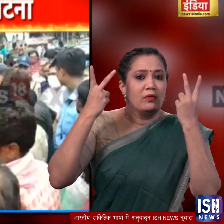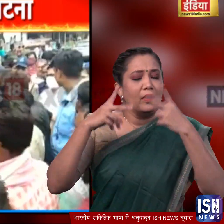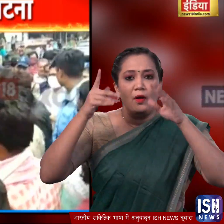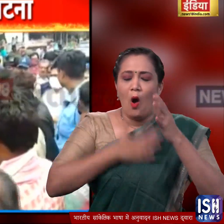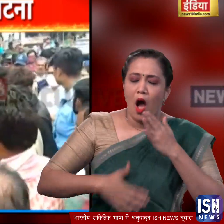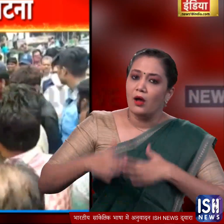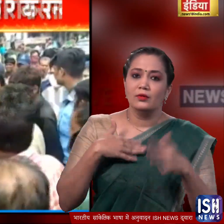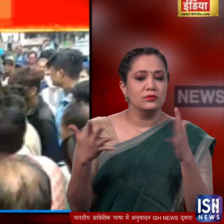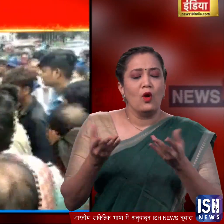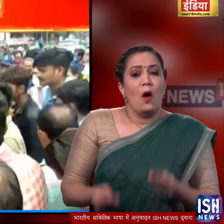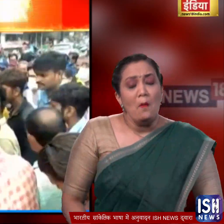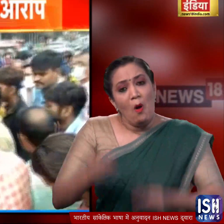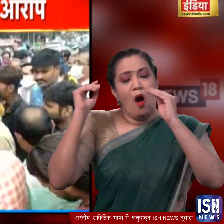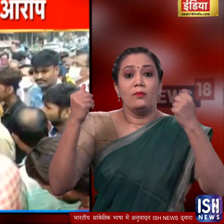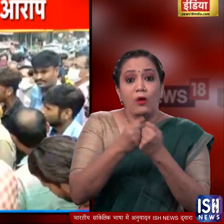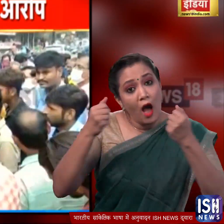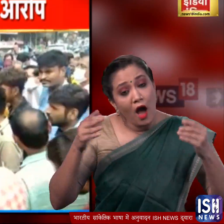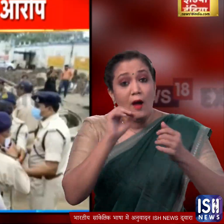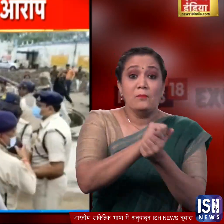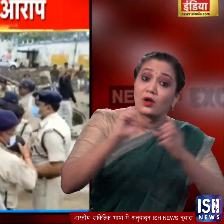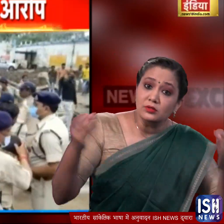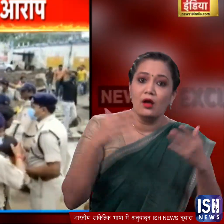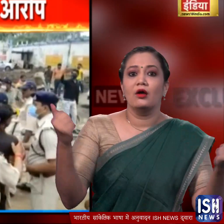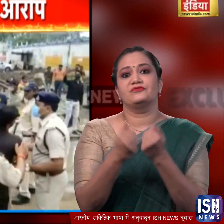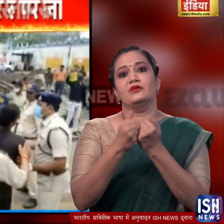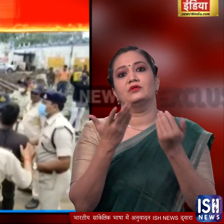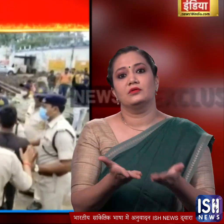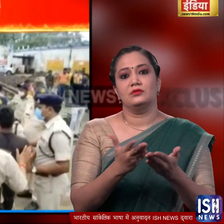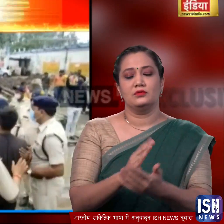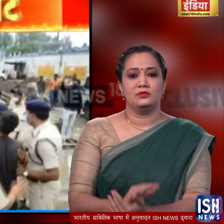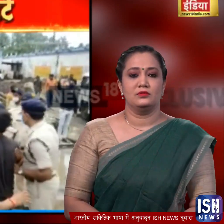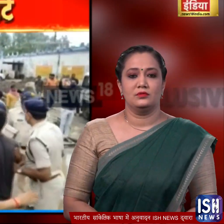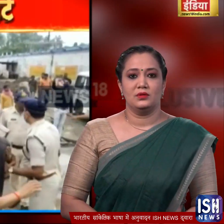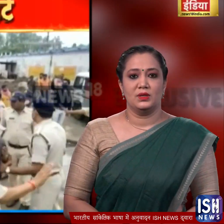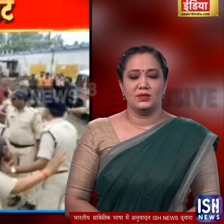बावजूद भीड़ शांत नहीं हुई, बल्कि वो तो उल्टा पुलिस से ही उलझ पड़ी।